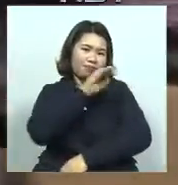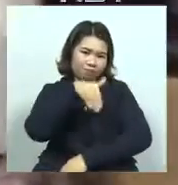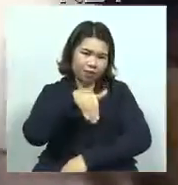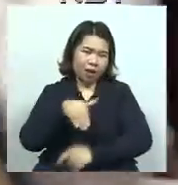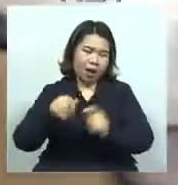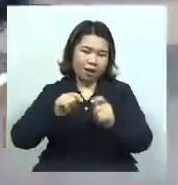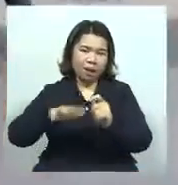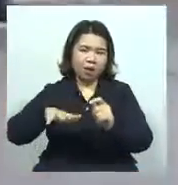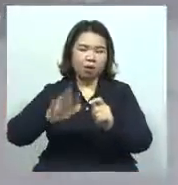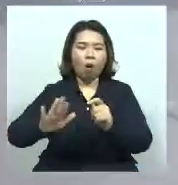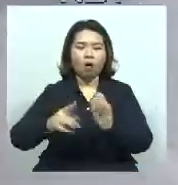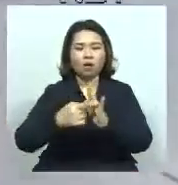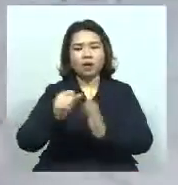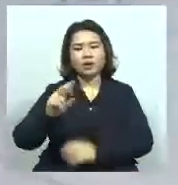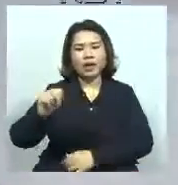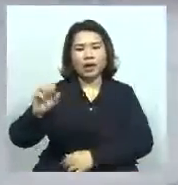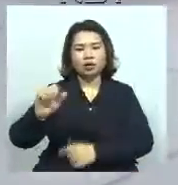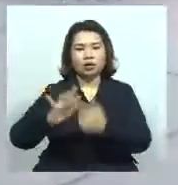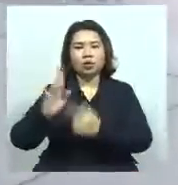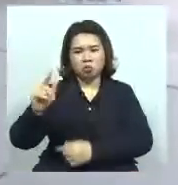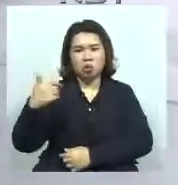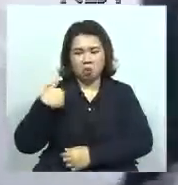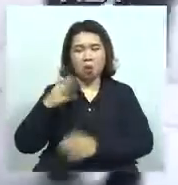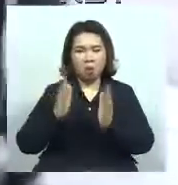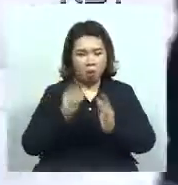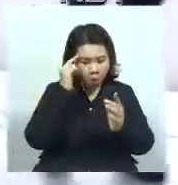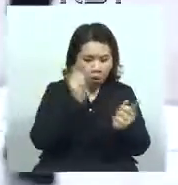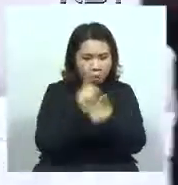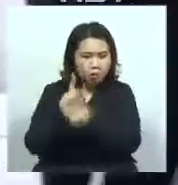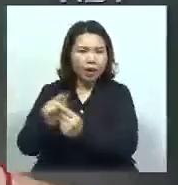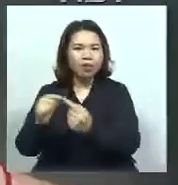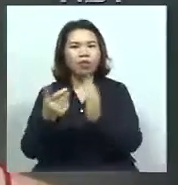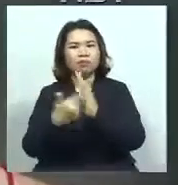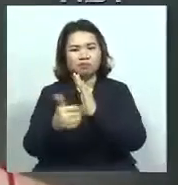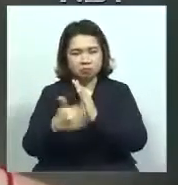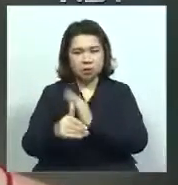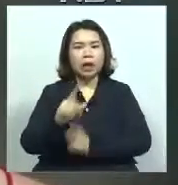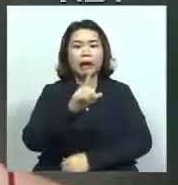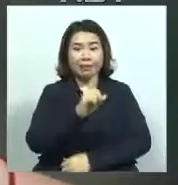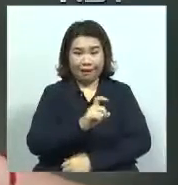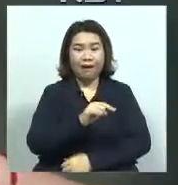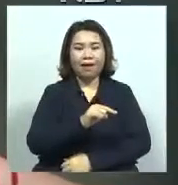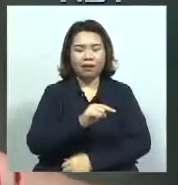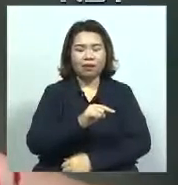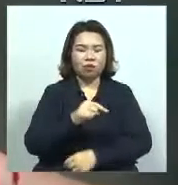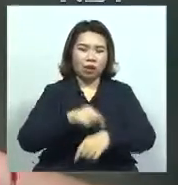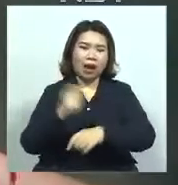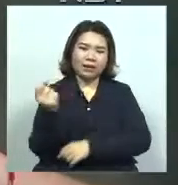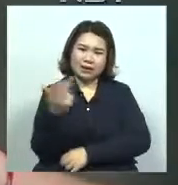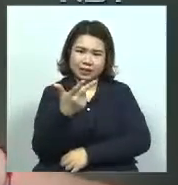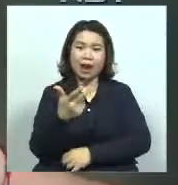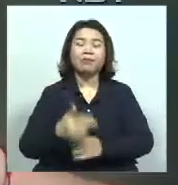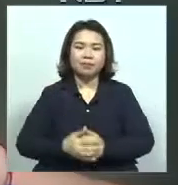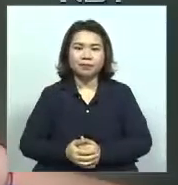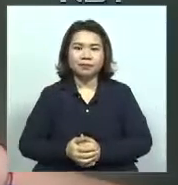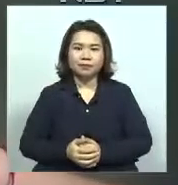ลเมืองแสนสุขซึ่งถือว่าเป็นผู้ที่กว้างขวางในพื้นที่ภาคตะวันออกเสียชีวิตเมื่อเวลา3นาฬิกาที่ผ่